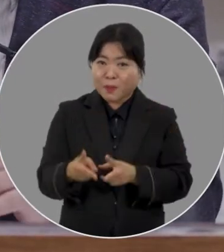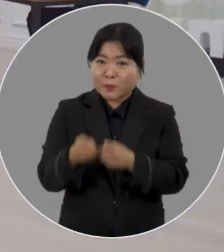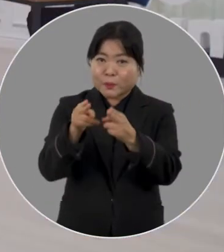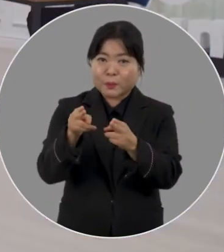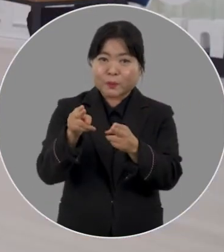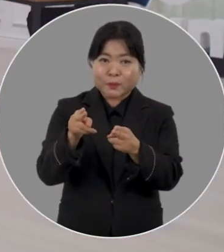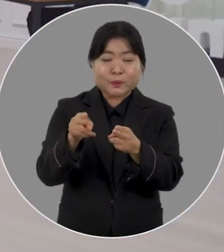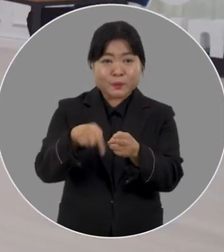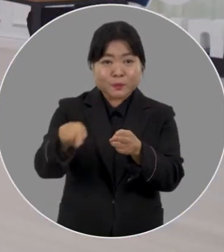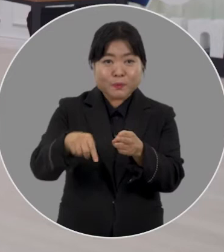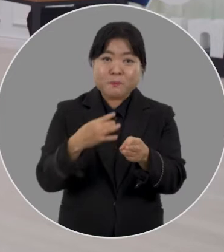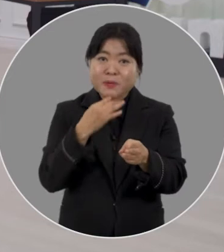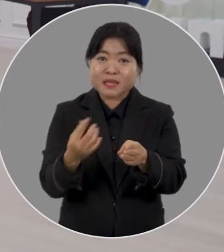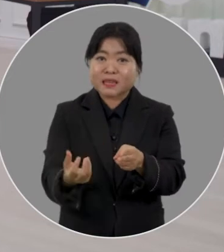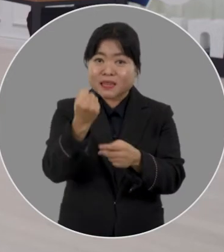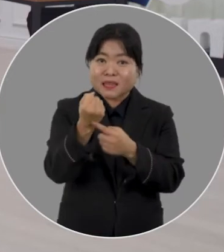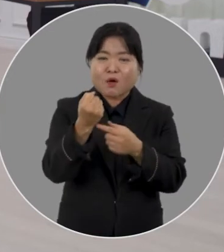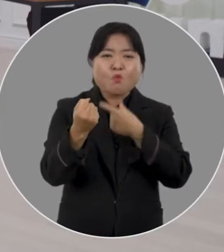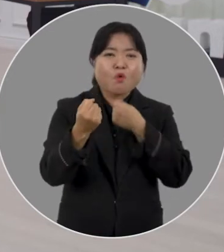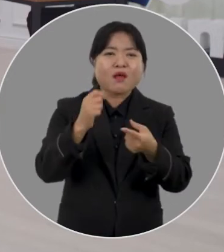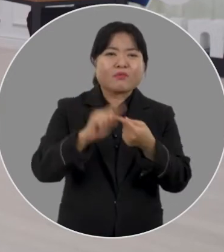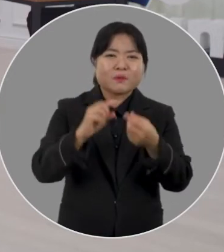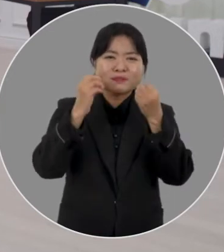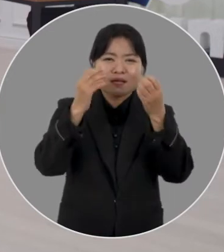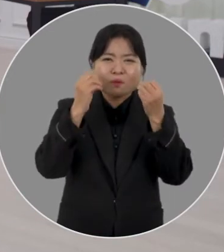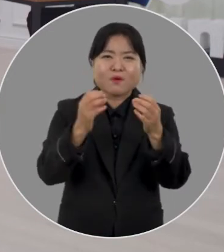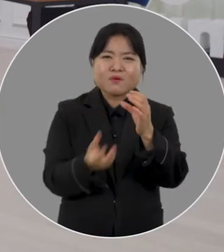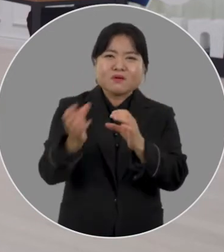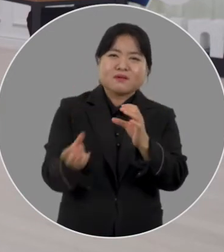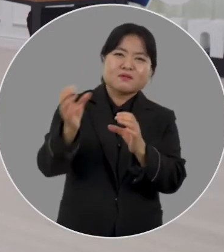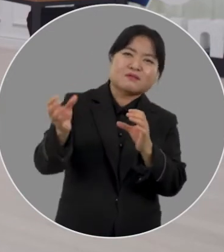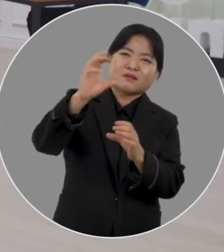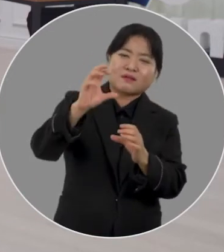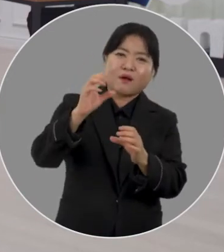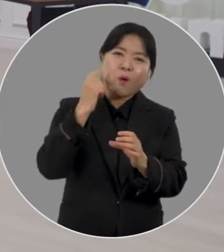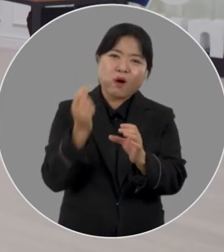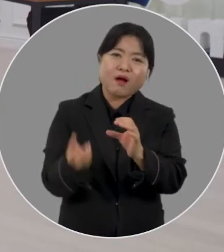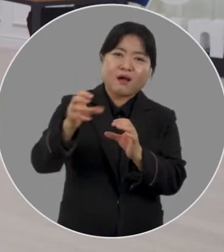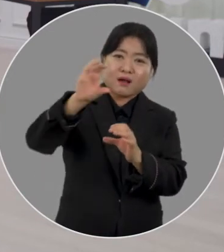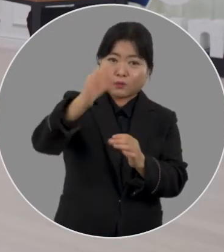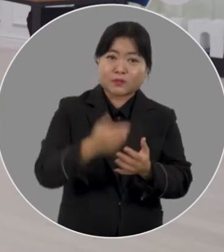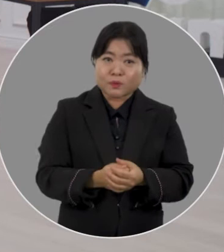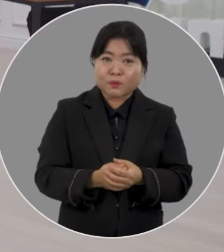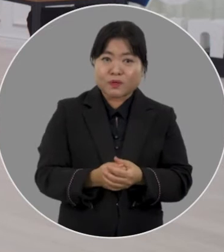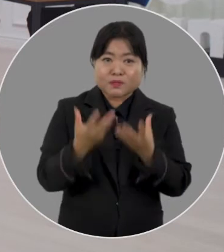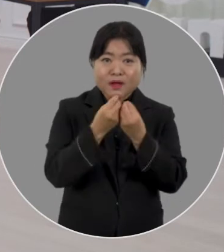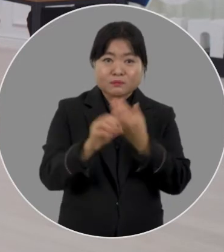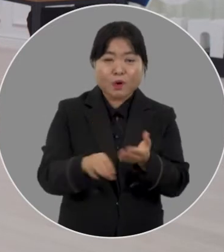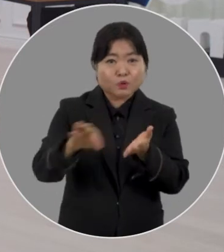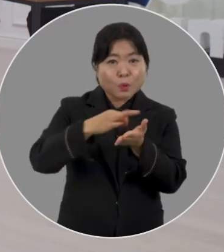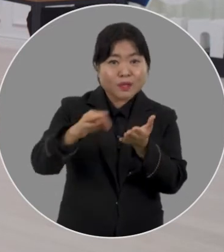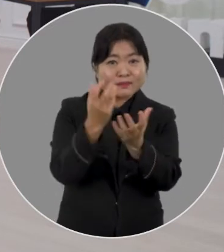단편적이거나 또는 그 원하는 대로 새로운 의미를 그 팩트에 부여하는 거죠. 그래서 예를 들면 사실은 통계